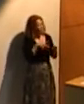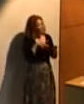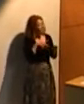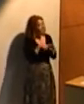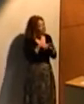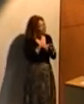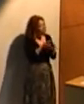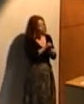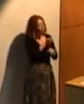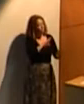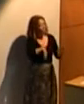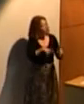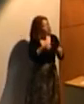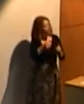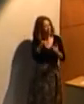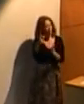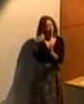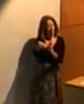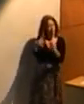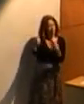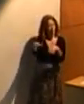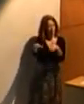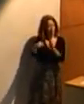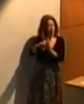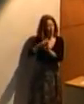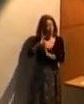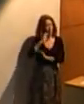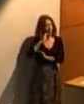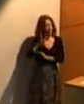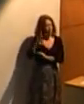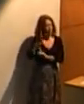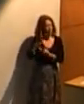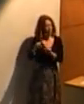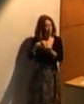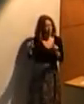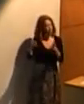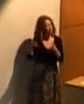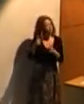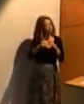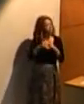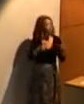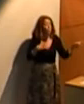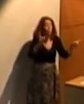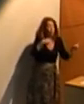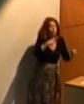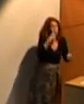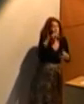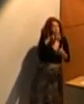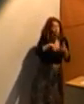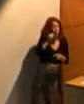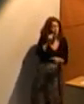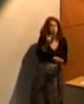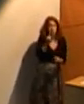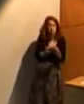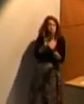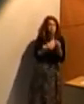la sur l'article 16 du code civil sur bien tout simplement l'article saisi par un petit peu bizarre quand on le lit tout à l'heure c'est la question